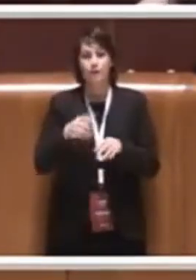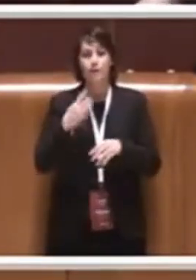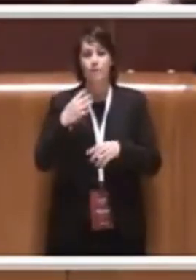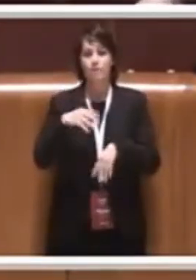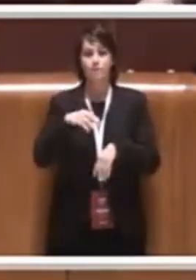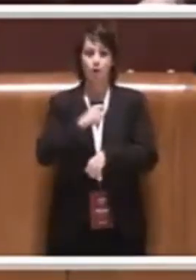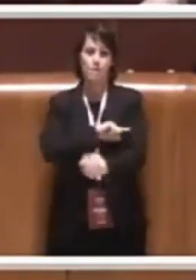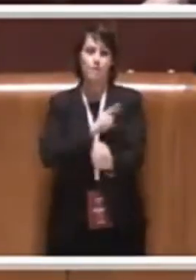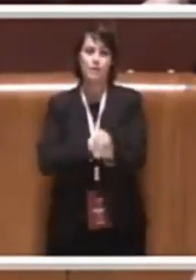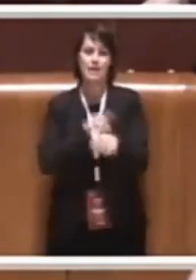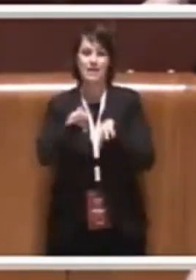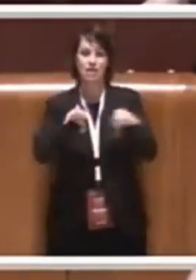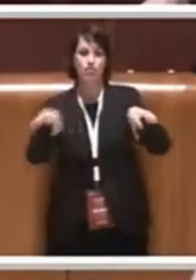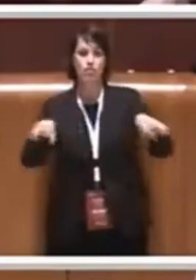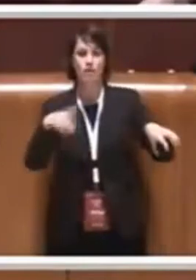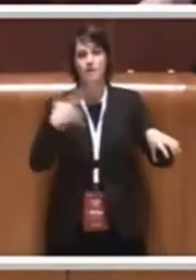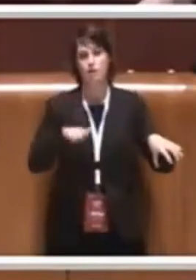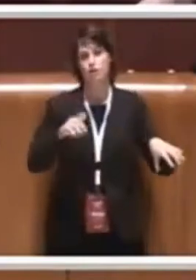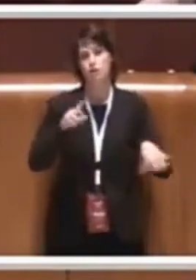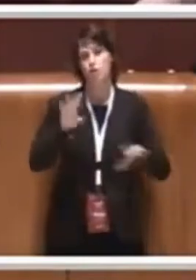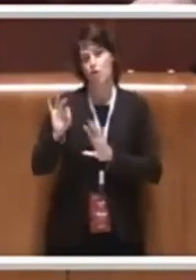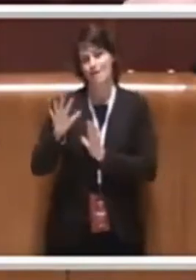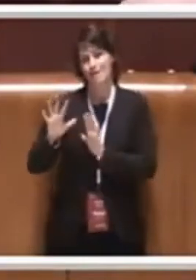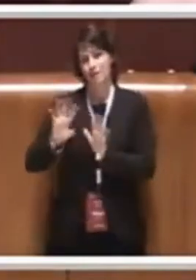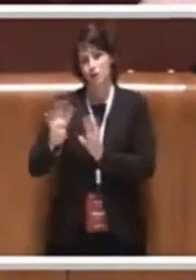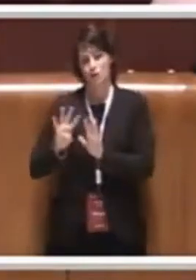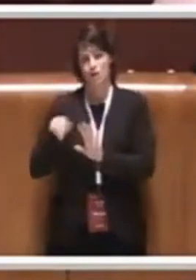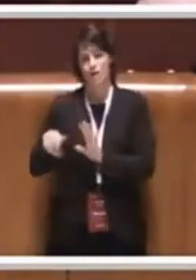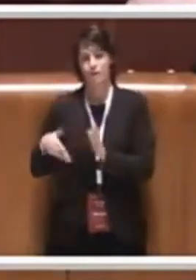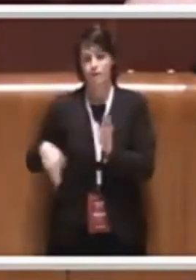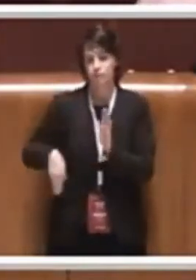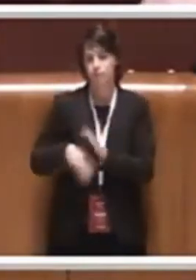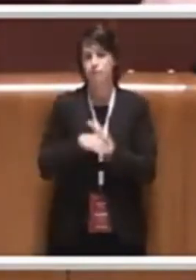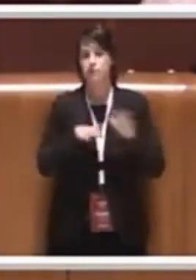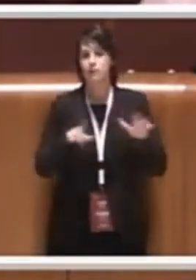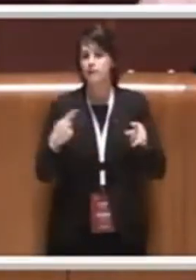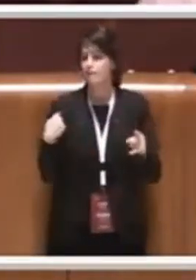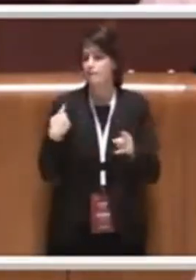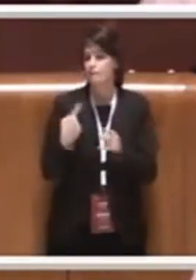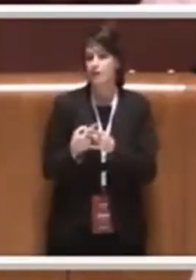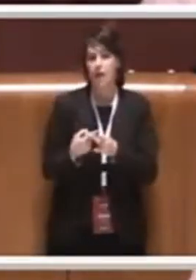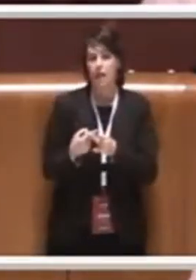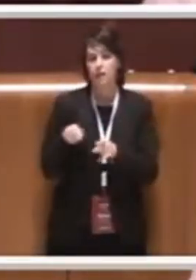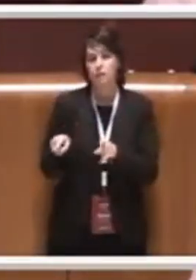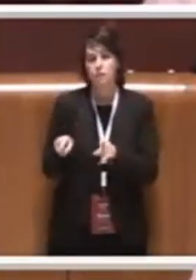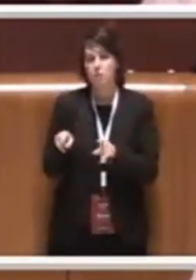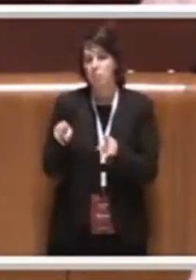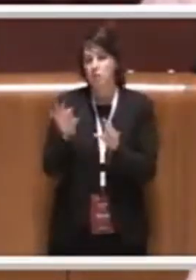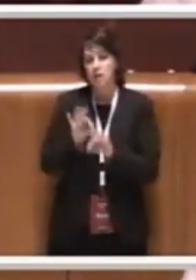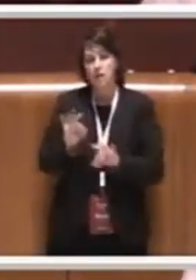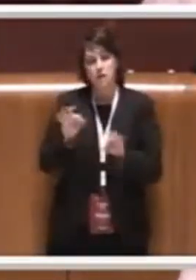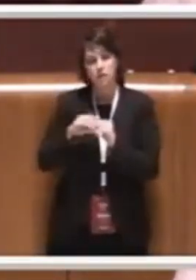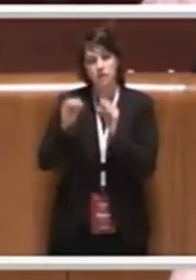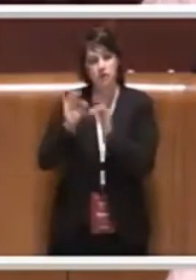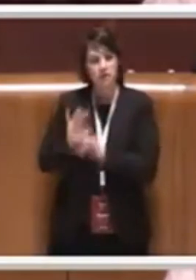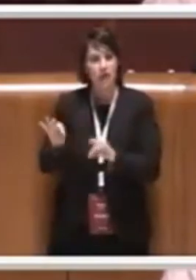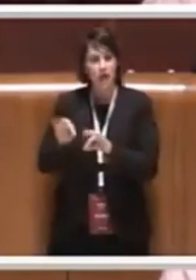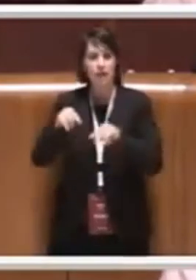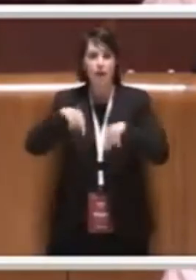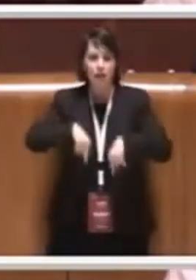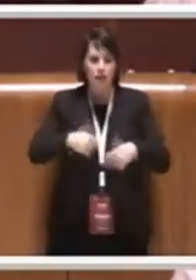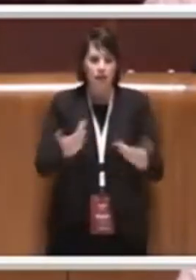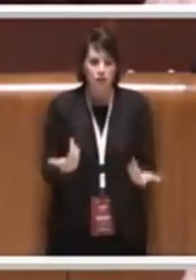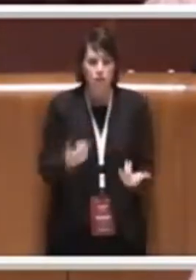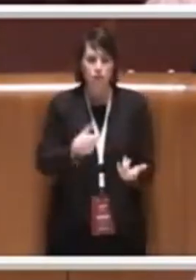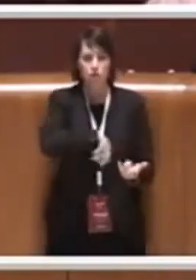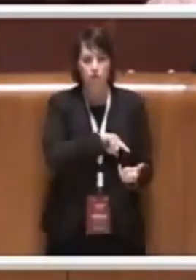titolo quarto alle competenze, mentre in questa consigliatura è contenuto nel documento unico di